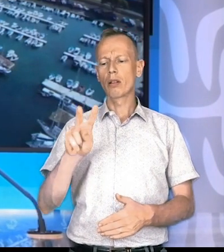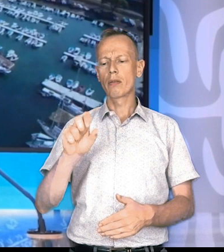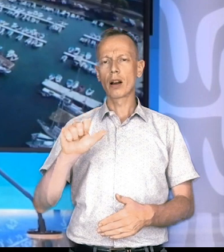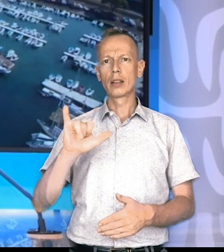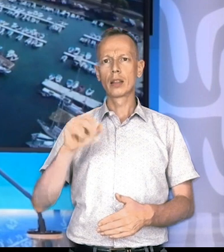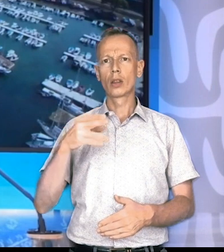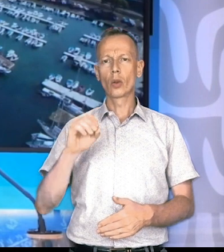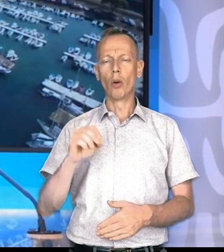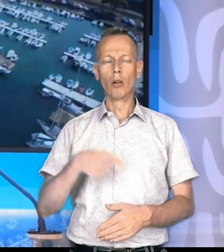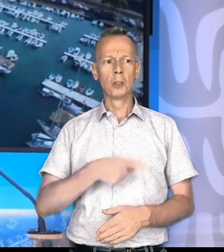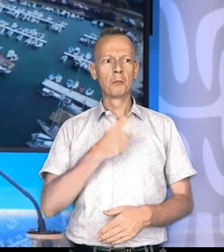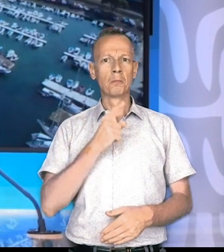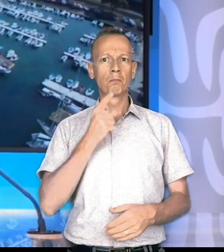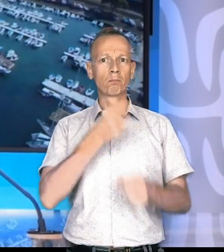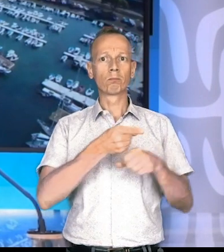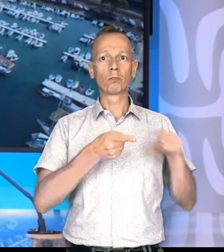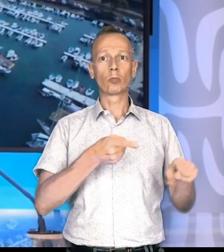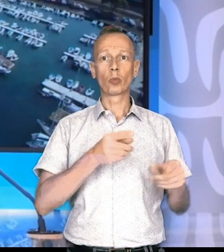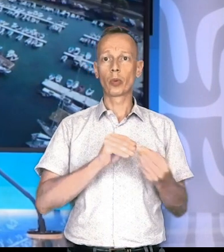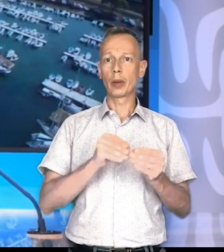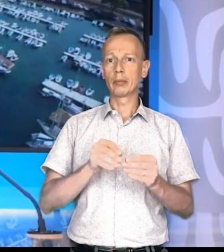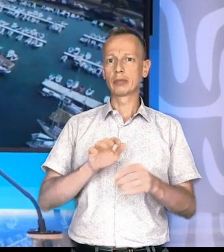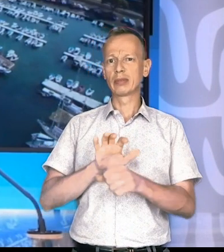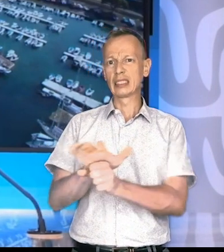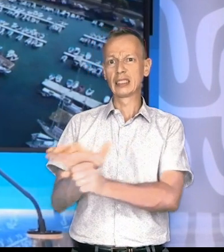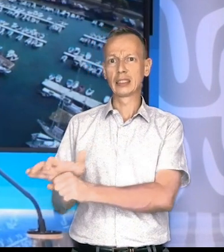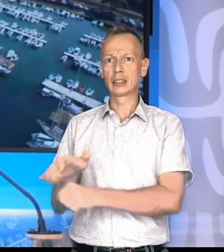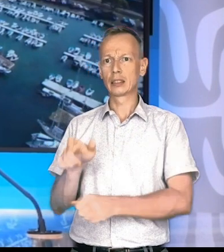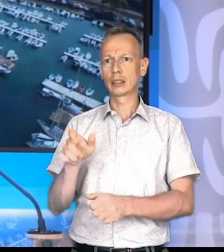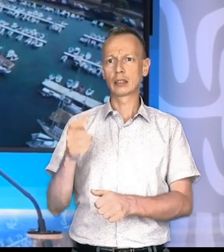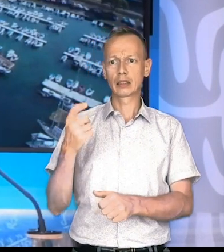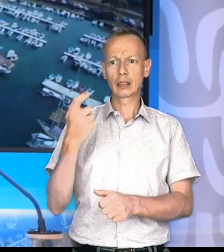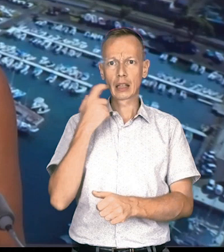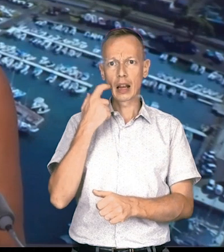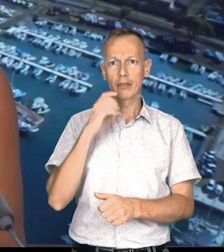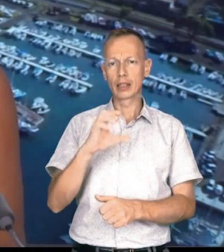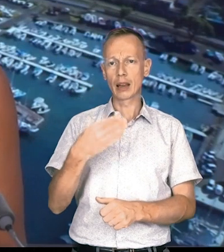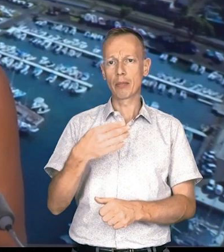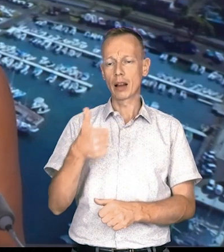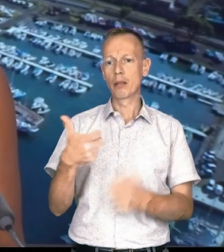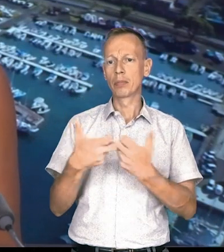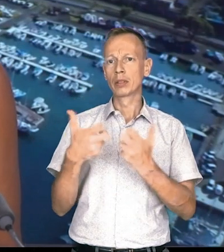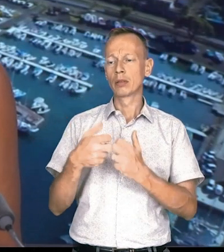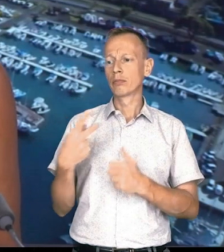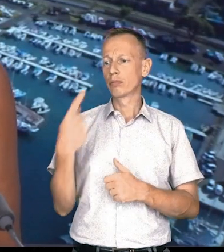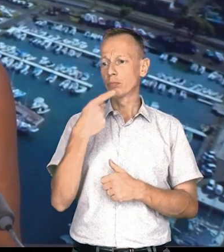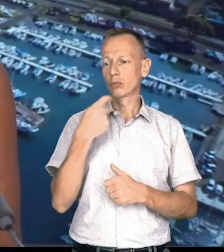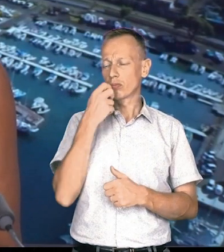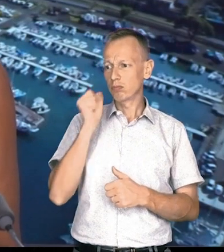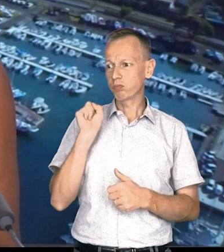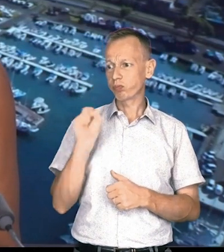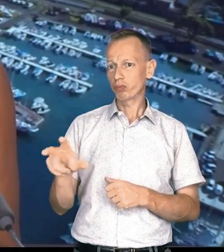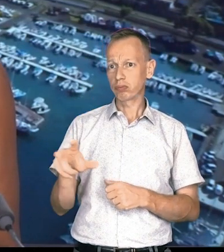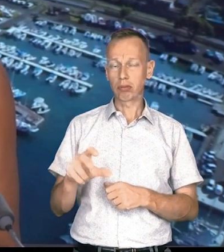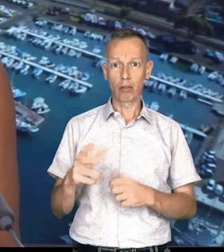AA, Massimo Raveino. La justice reproche au professeur des services physiques et psychologiques sur les élèves de CM1,